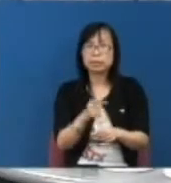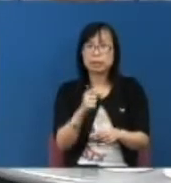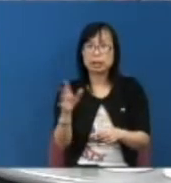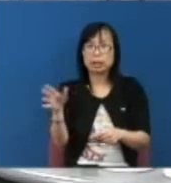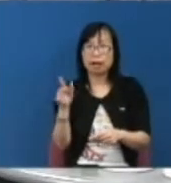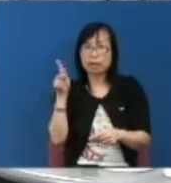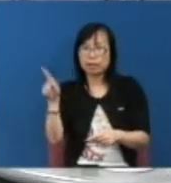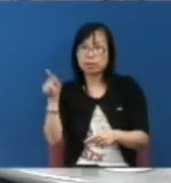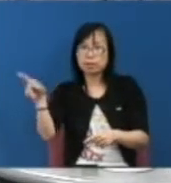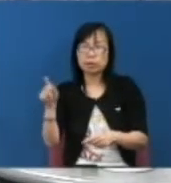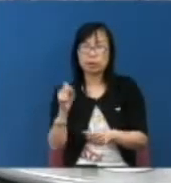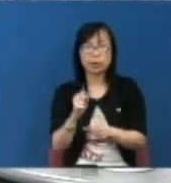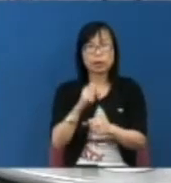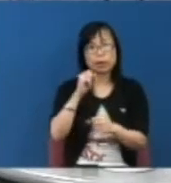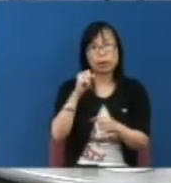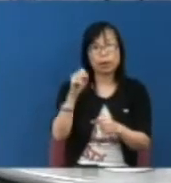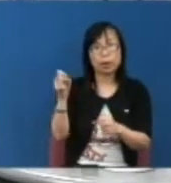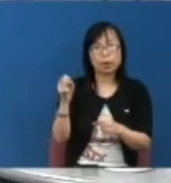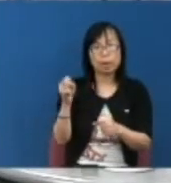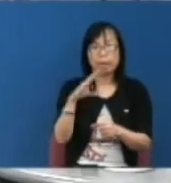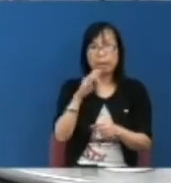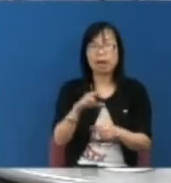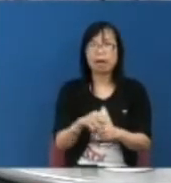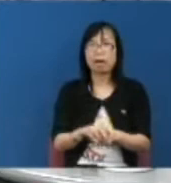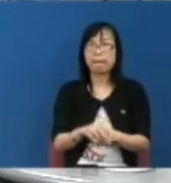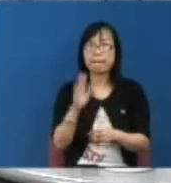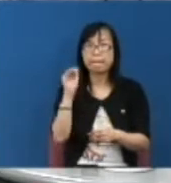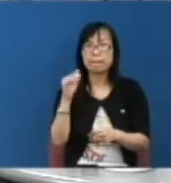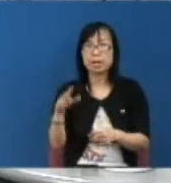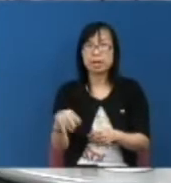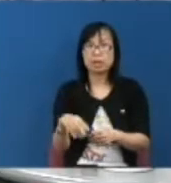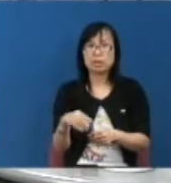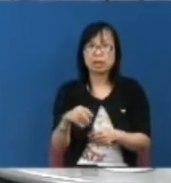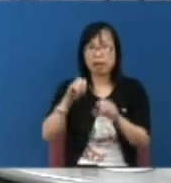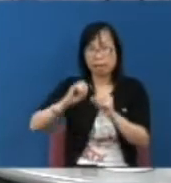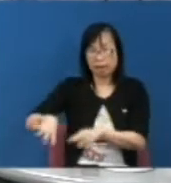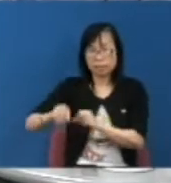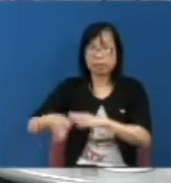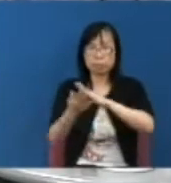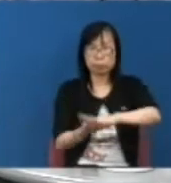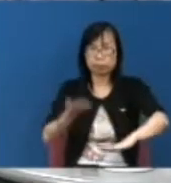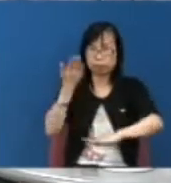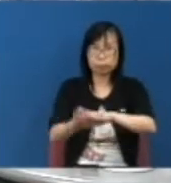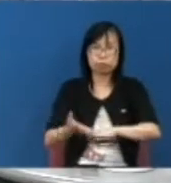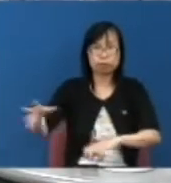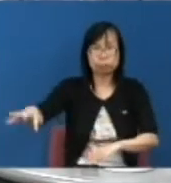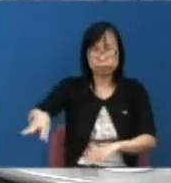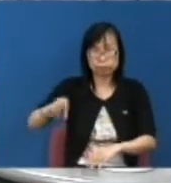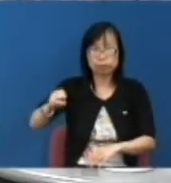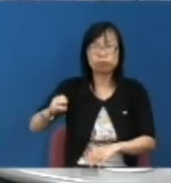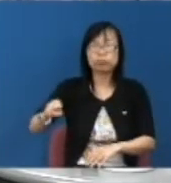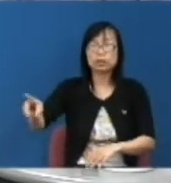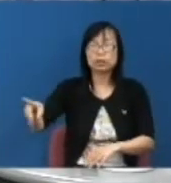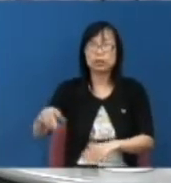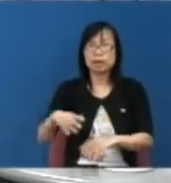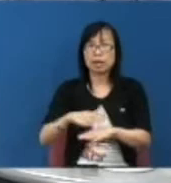咧？譬如同阿Christine嘅關係嘅，譬如我哋可唔可以用一啲廢物循環再用咧？因為其實我哋而家好多堆填區嘅垃圾咧，